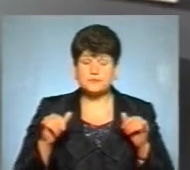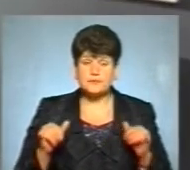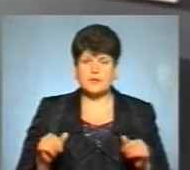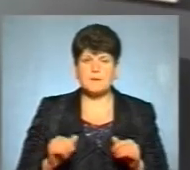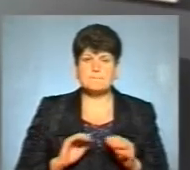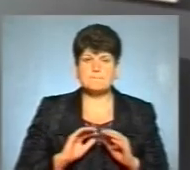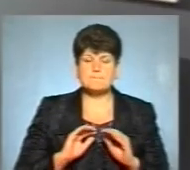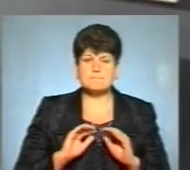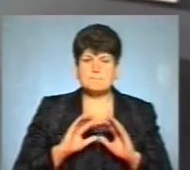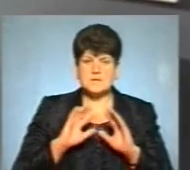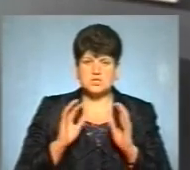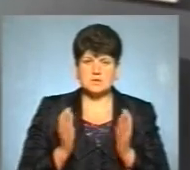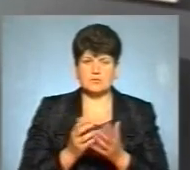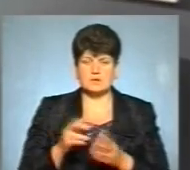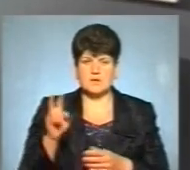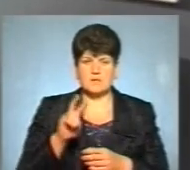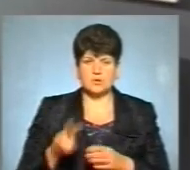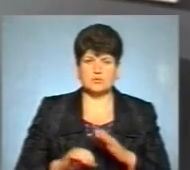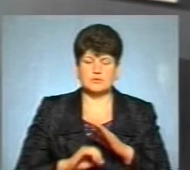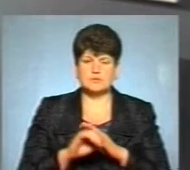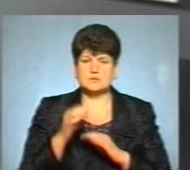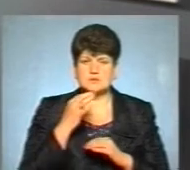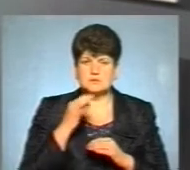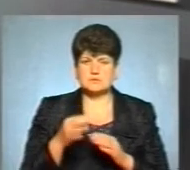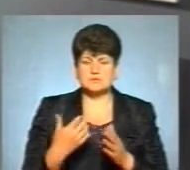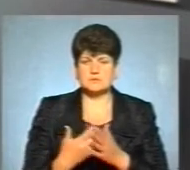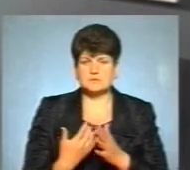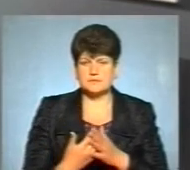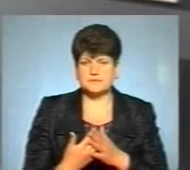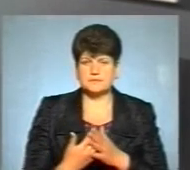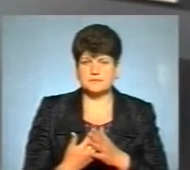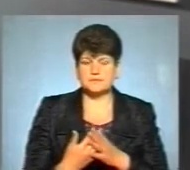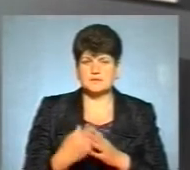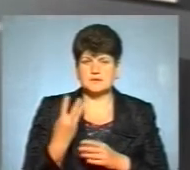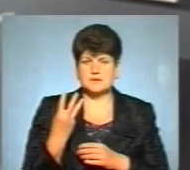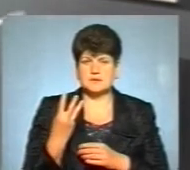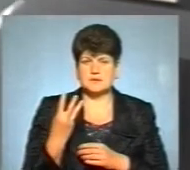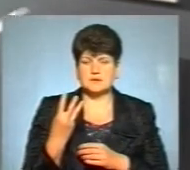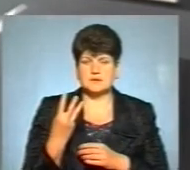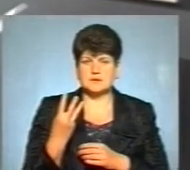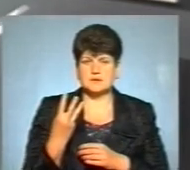фонд по своїх прогнозах сказав, що десь орієнтовно з